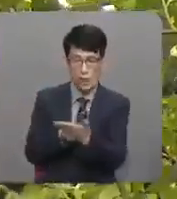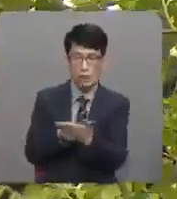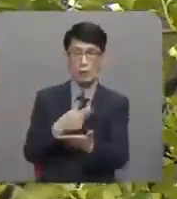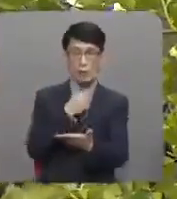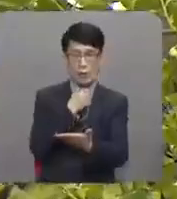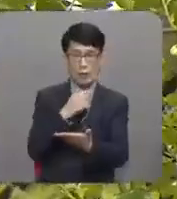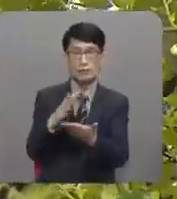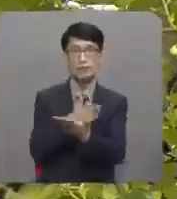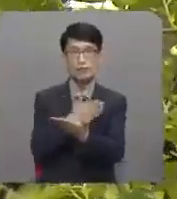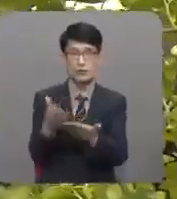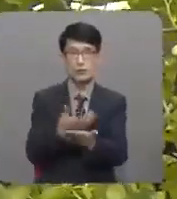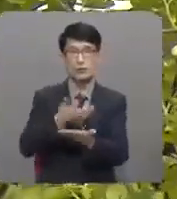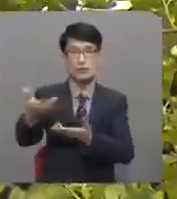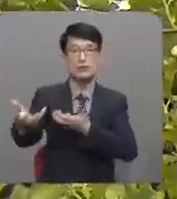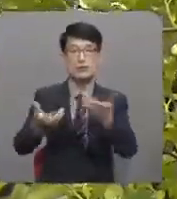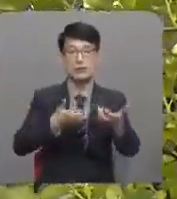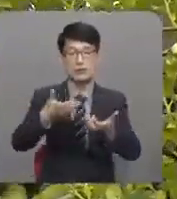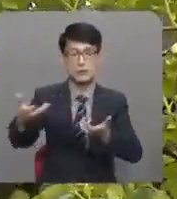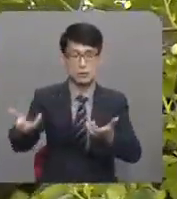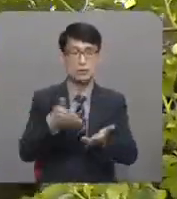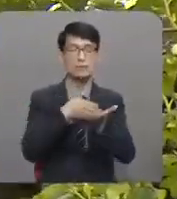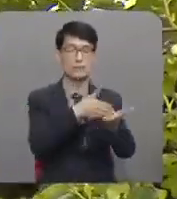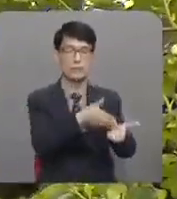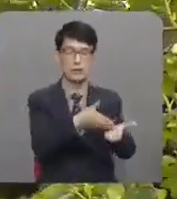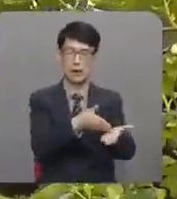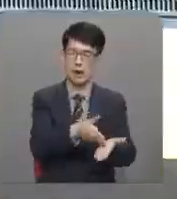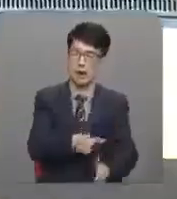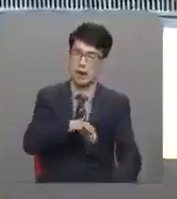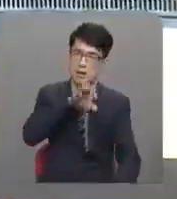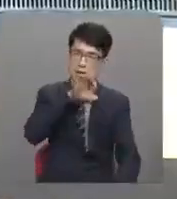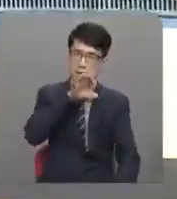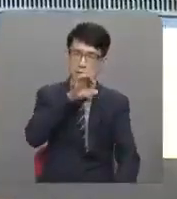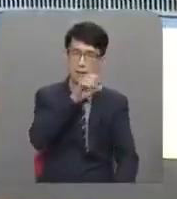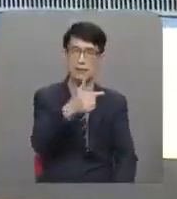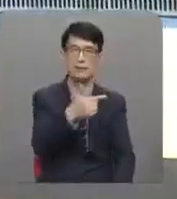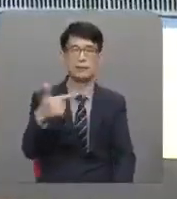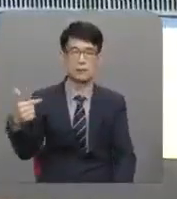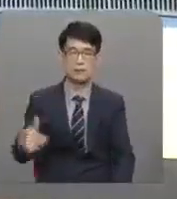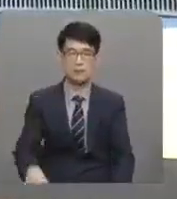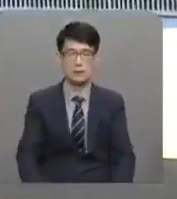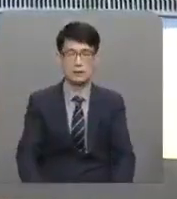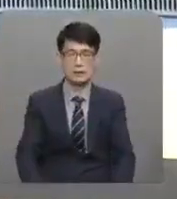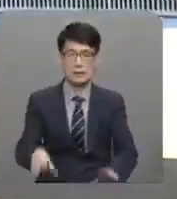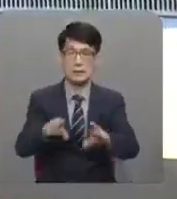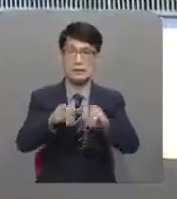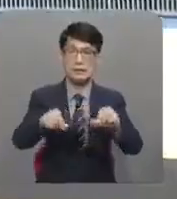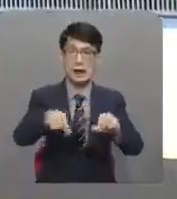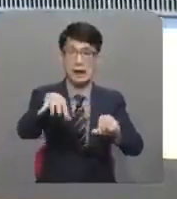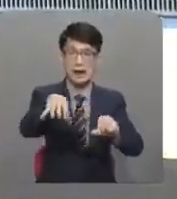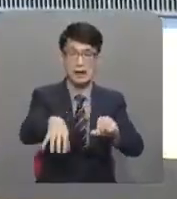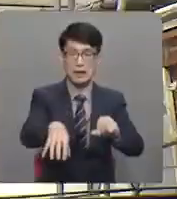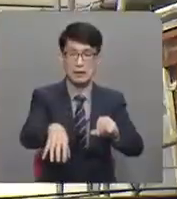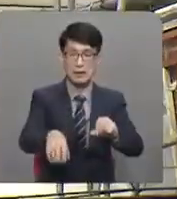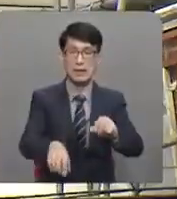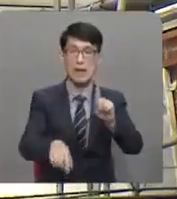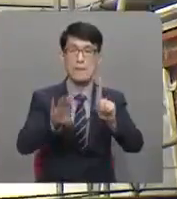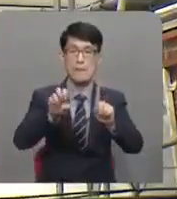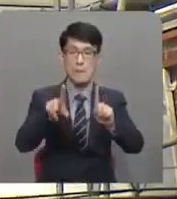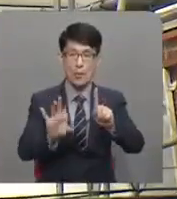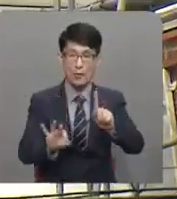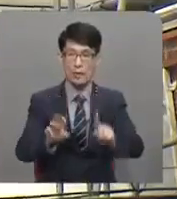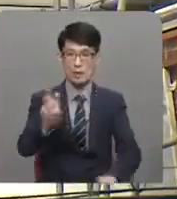를 제안했습니다 이 주민들은 반발하고 있습니다 대체 부지는 땅값만 3.3 제곱미터 의